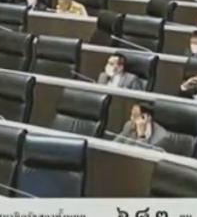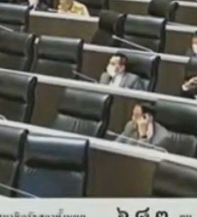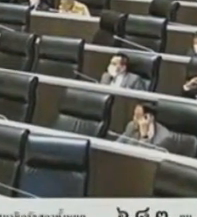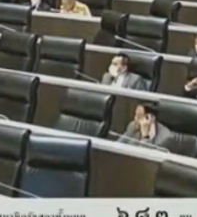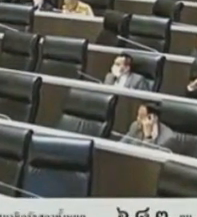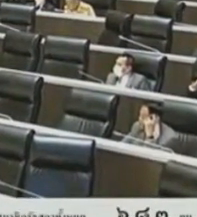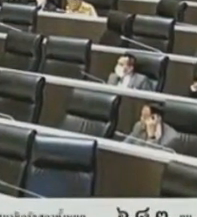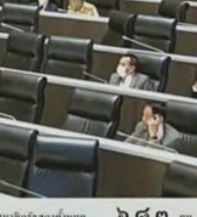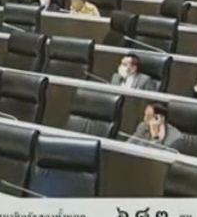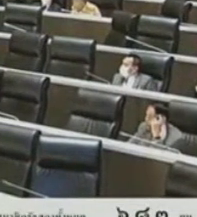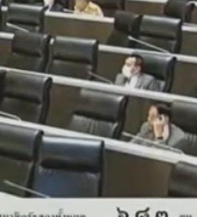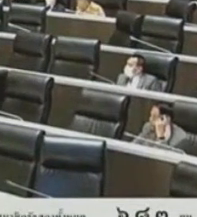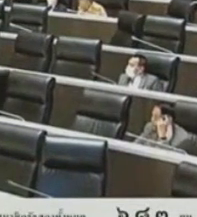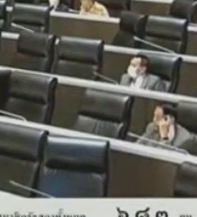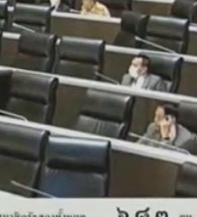การอีก10คนครับ